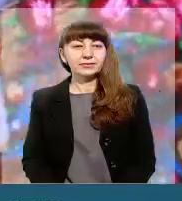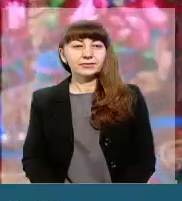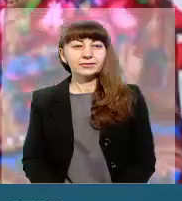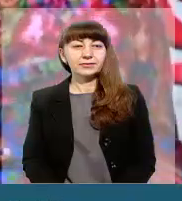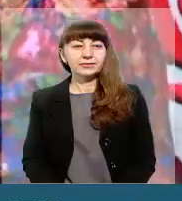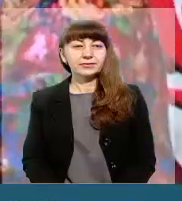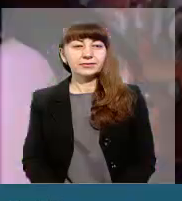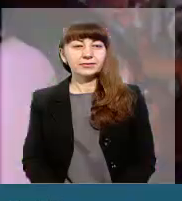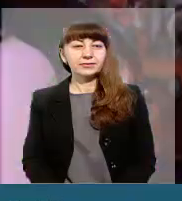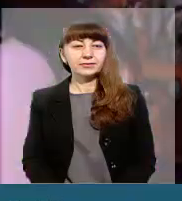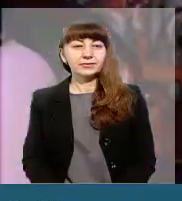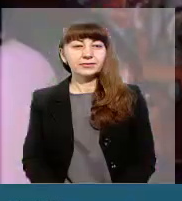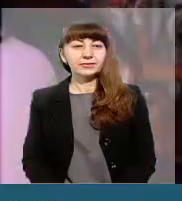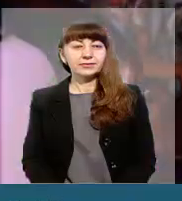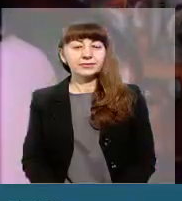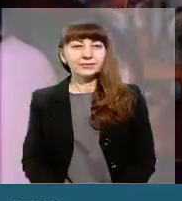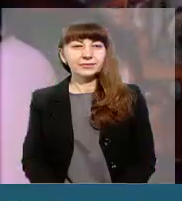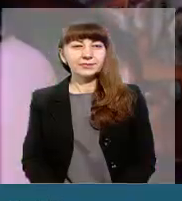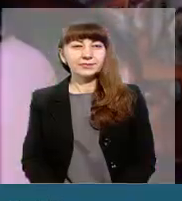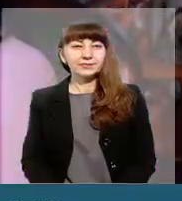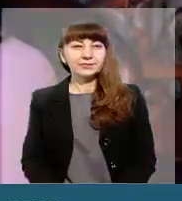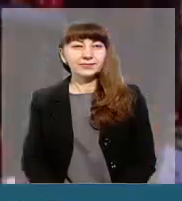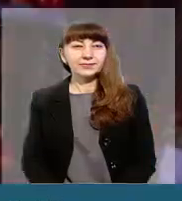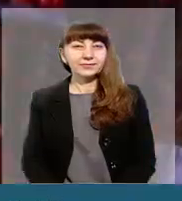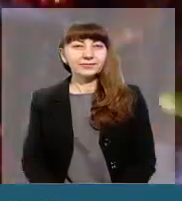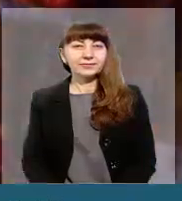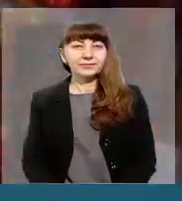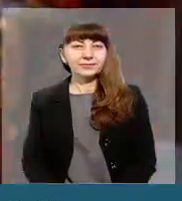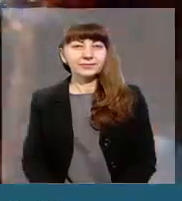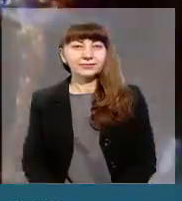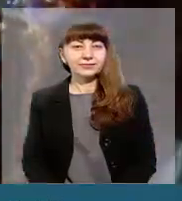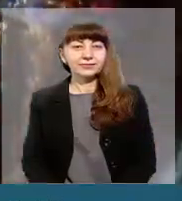Что же я наделала, натворила? Айнура Муканова, Руслан Джабаев, телеканал Кустанай.